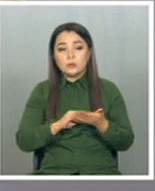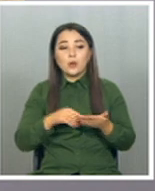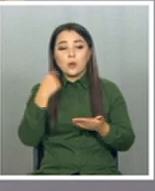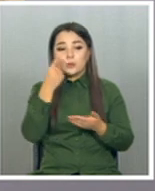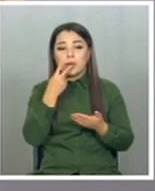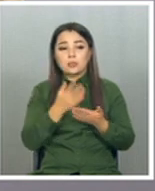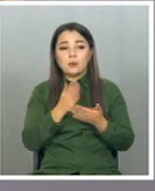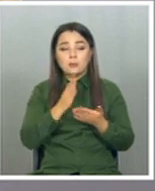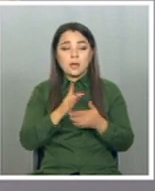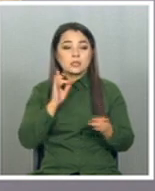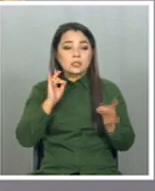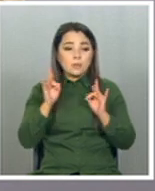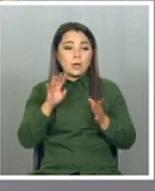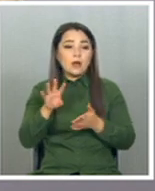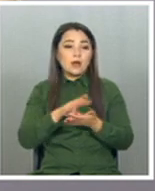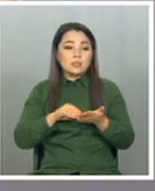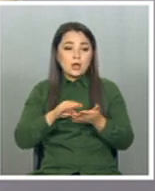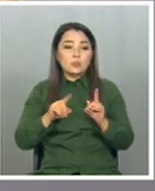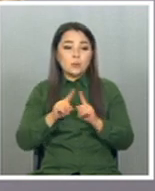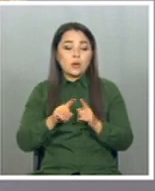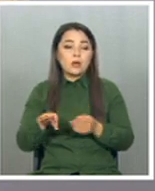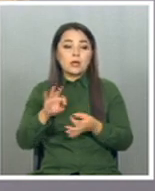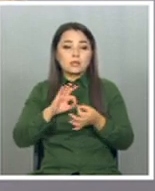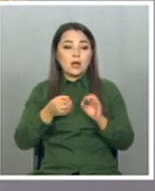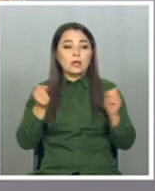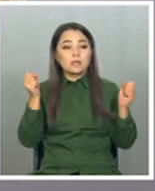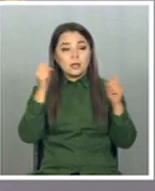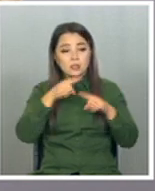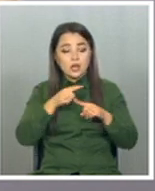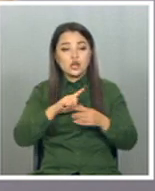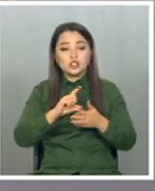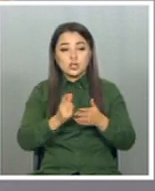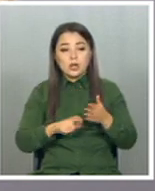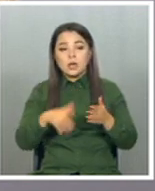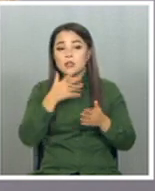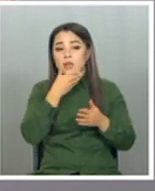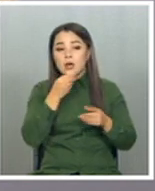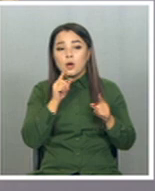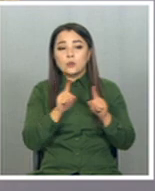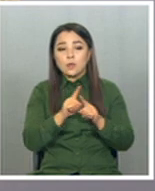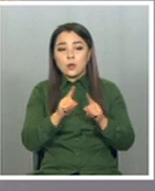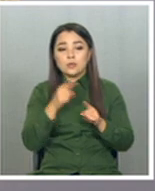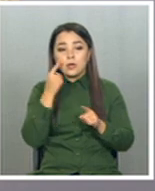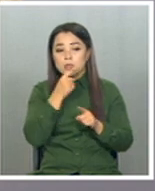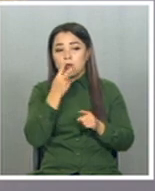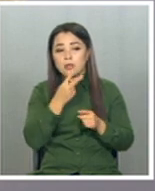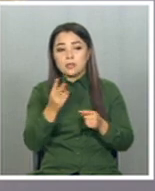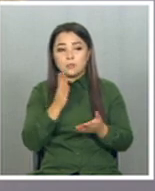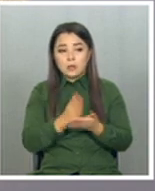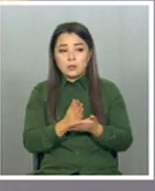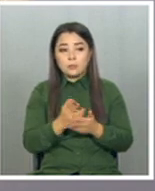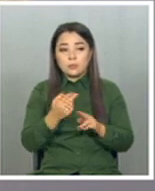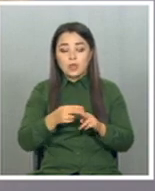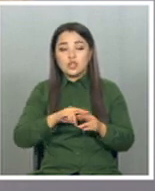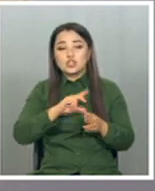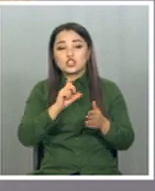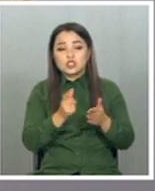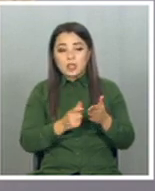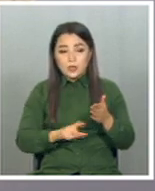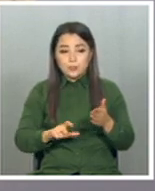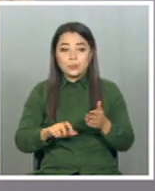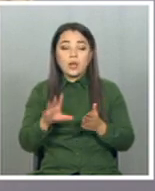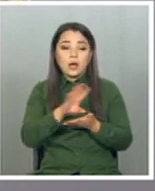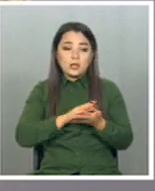мен дыбыстық қайталауларды анықтау арқылы жырдың көркемдігіне көз жеткіздік. Жырда